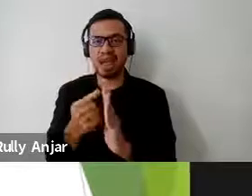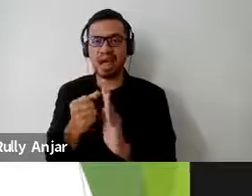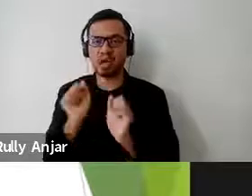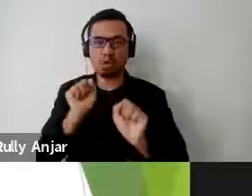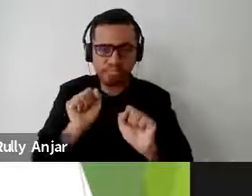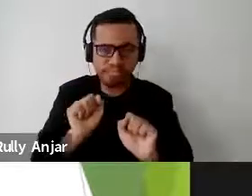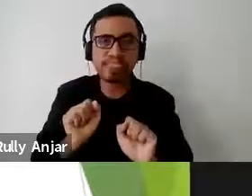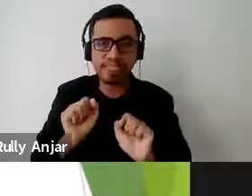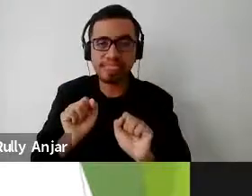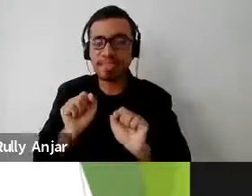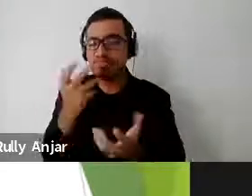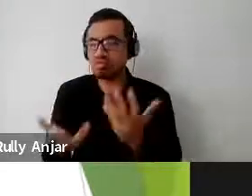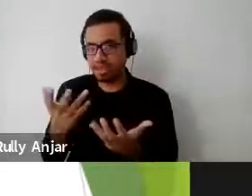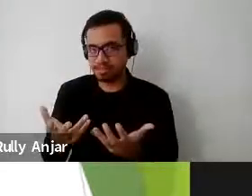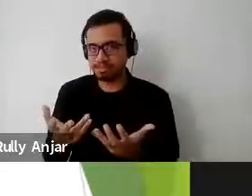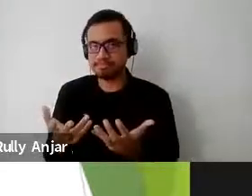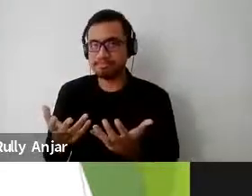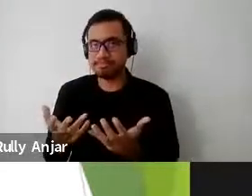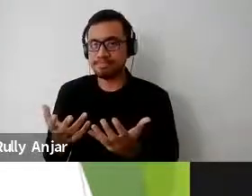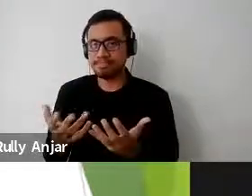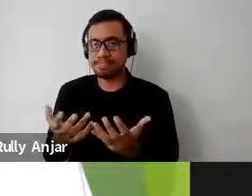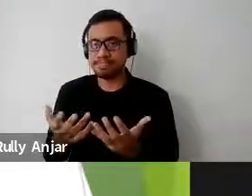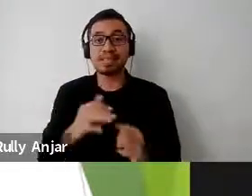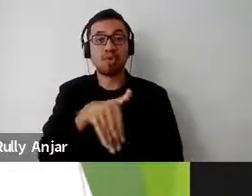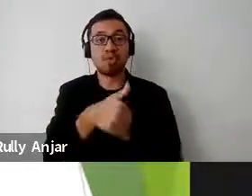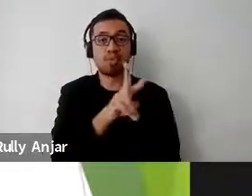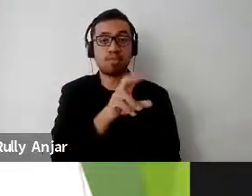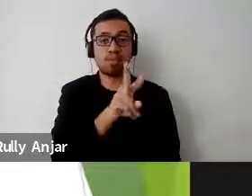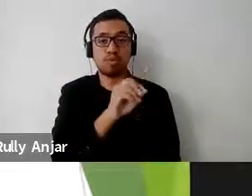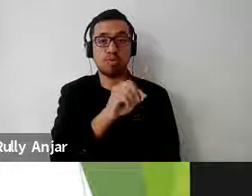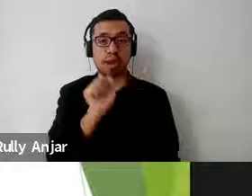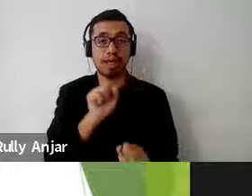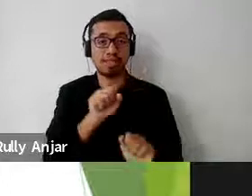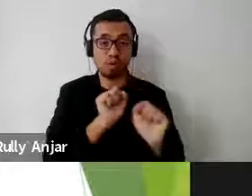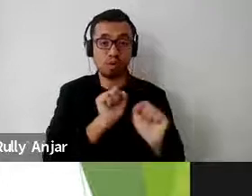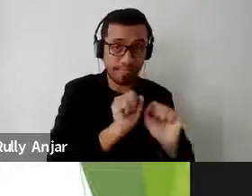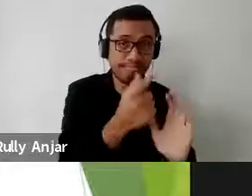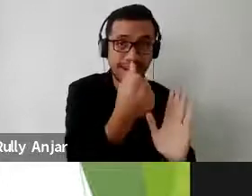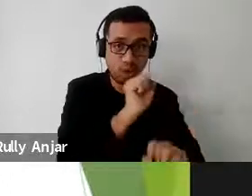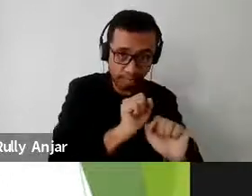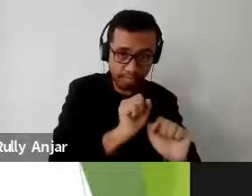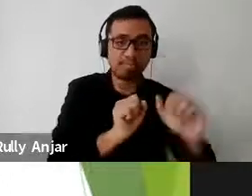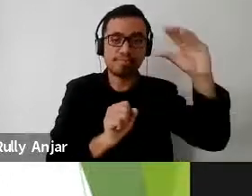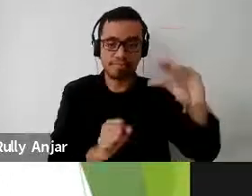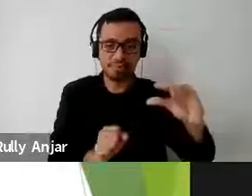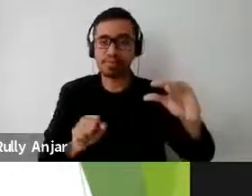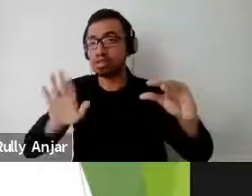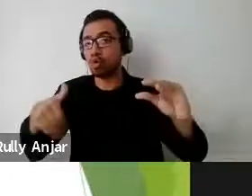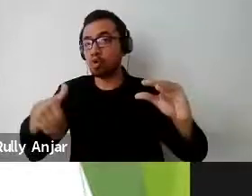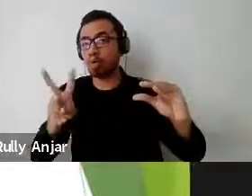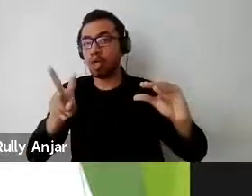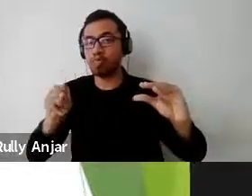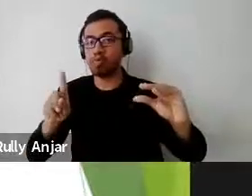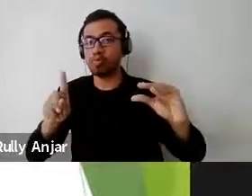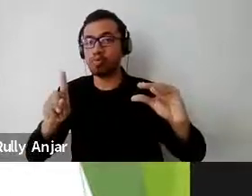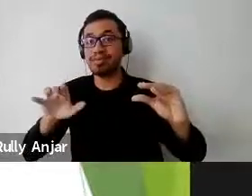besarannya mungkin lebih besar daripada tahun 2020. Karena kami melihat data di